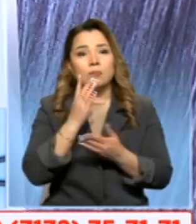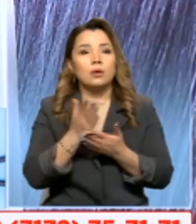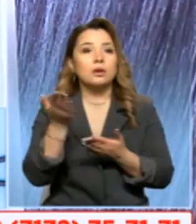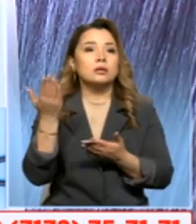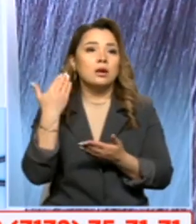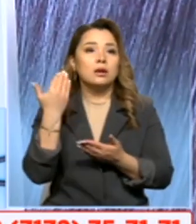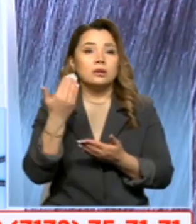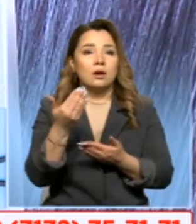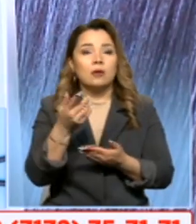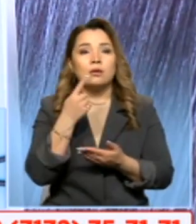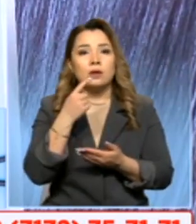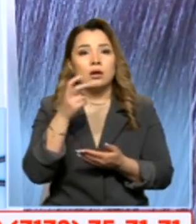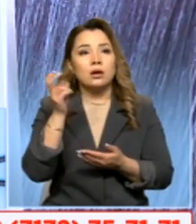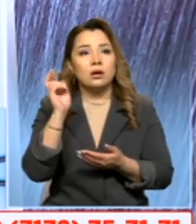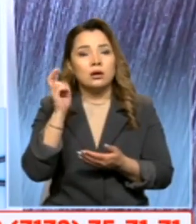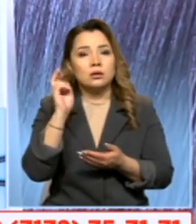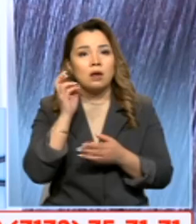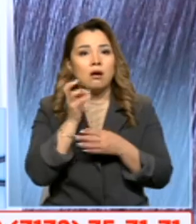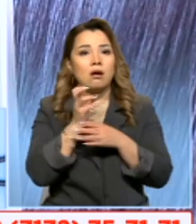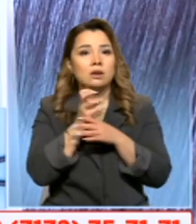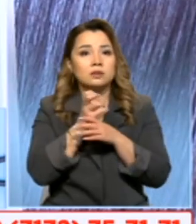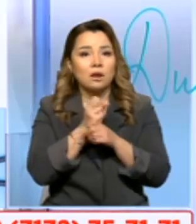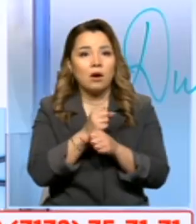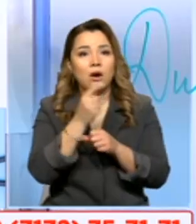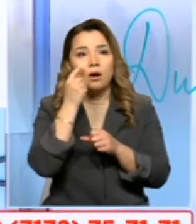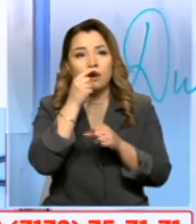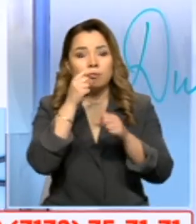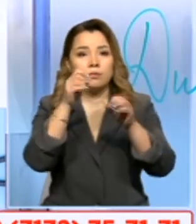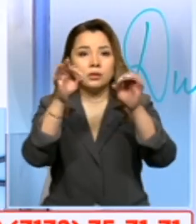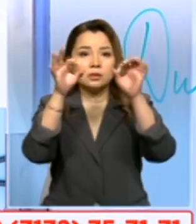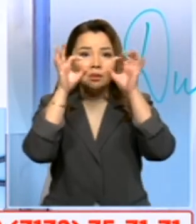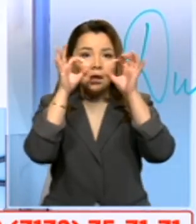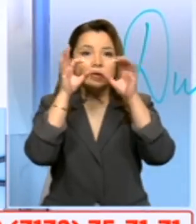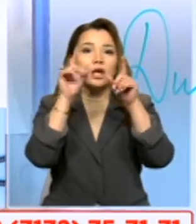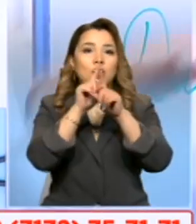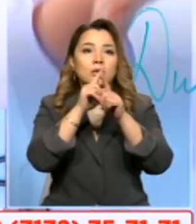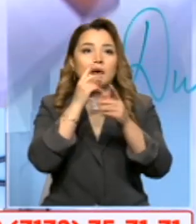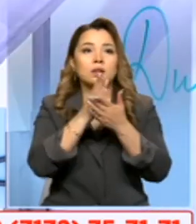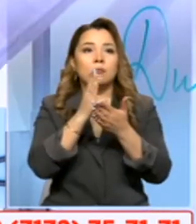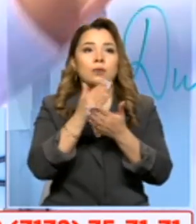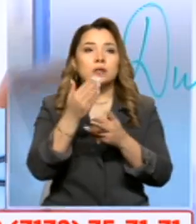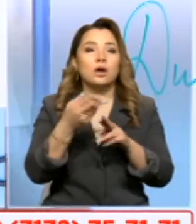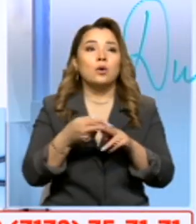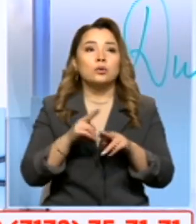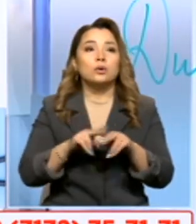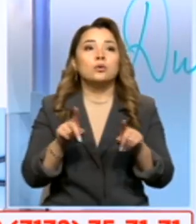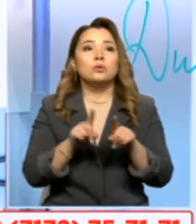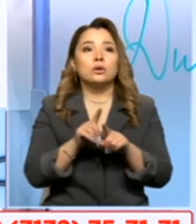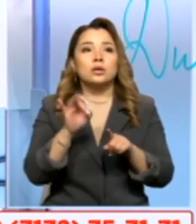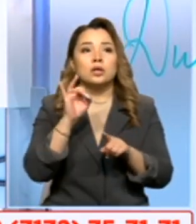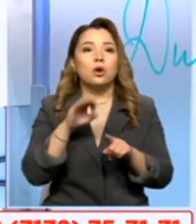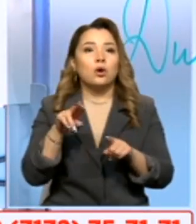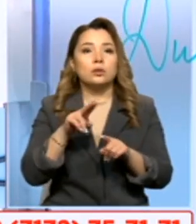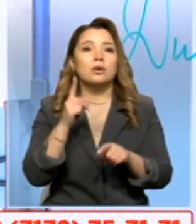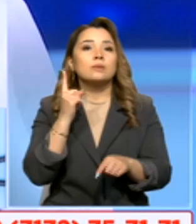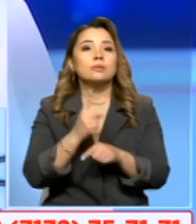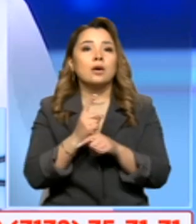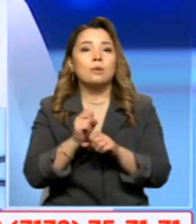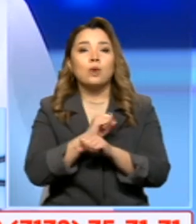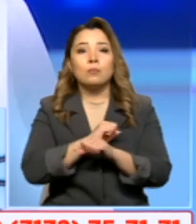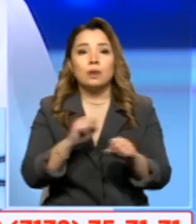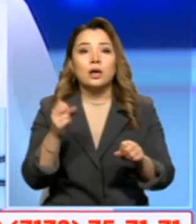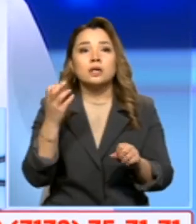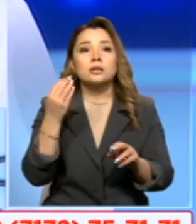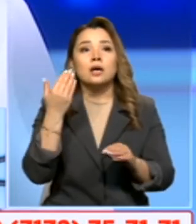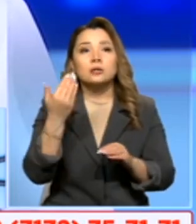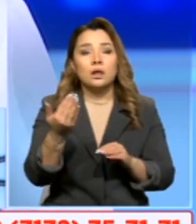бұрын, олар қап-қара болып азып кетеді, көздері бадырайып шығып, көзі шаранасынан шығып кетеді. Бұндай кезде йод мүлдем болмайды. И